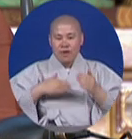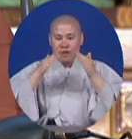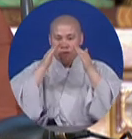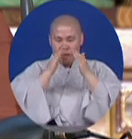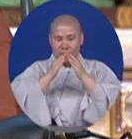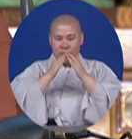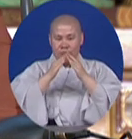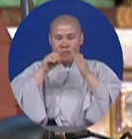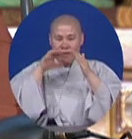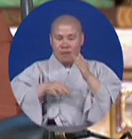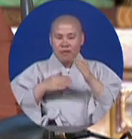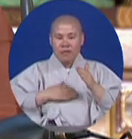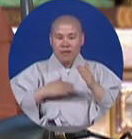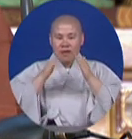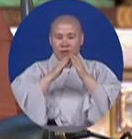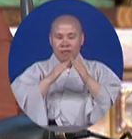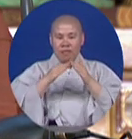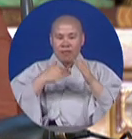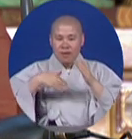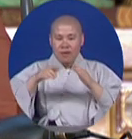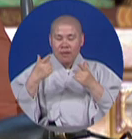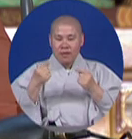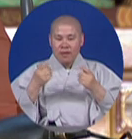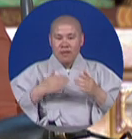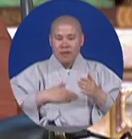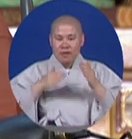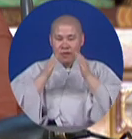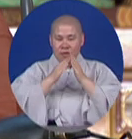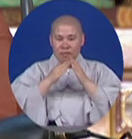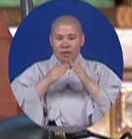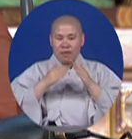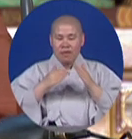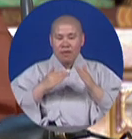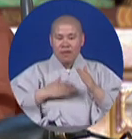쉬면 밝아져요. 못 쉬면 어두워져요.